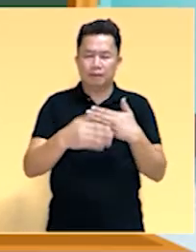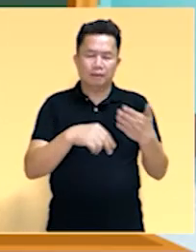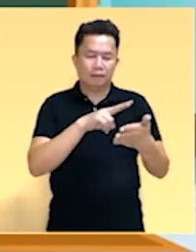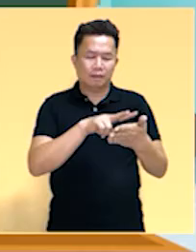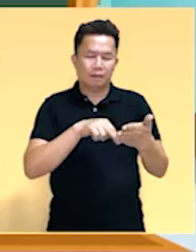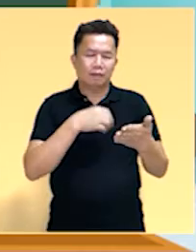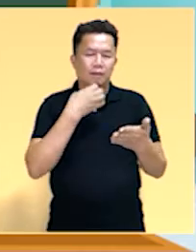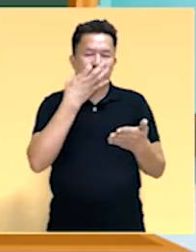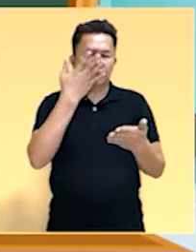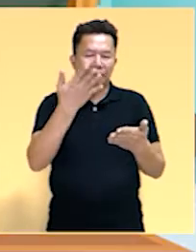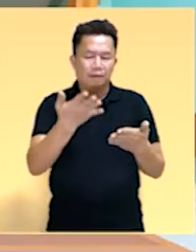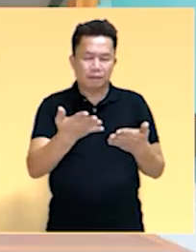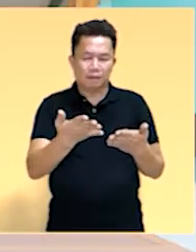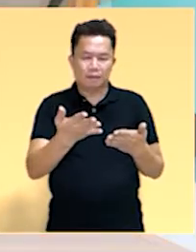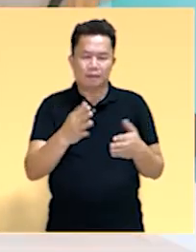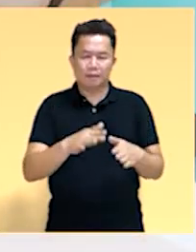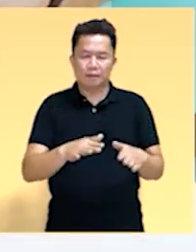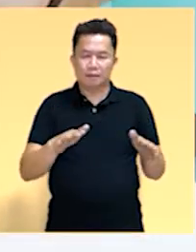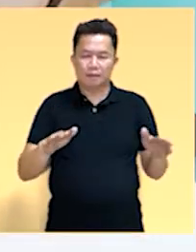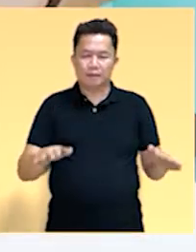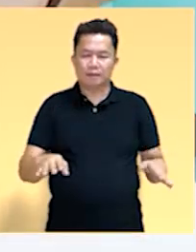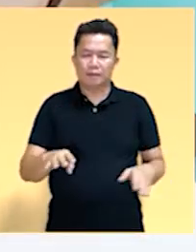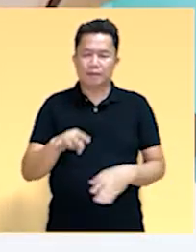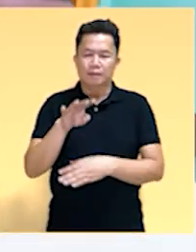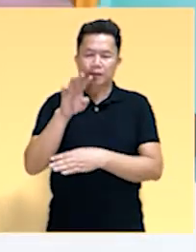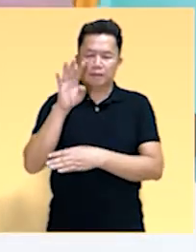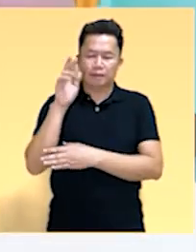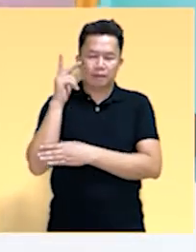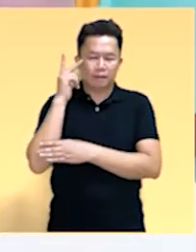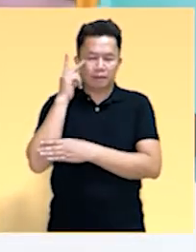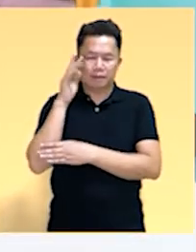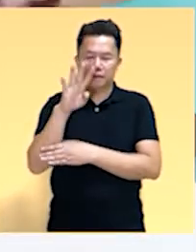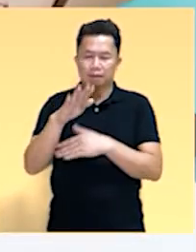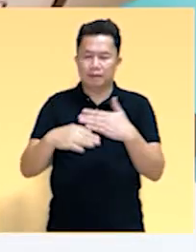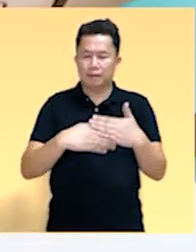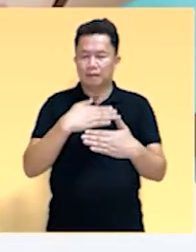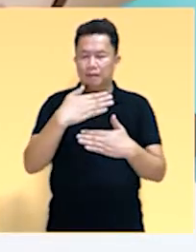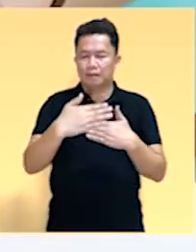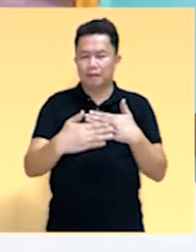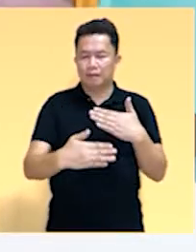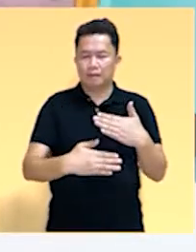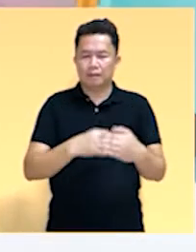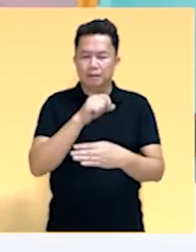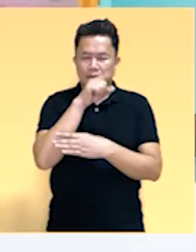basahin ng malakas mga bata. Polya's 4-step procedure.